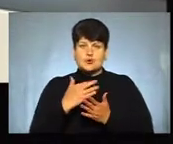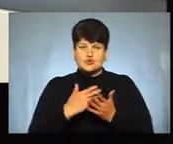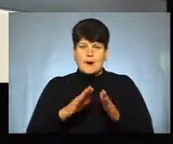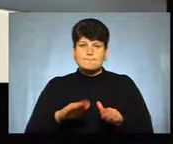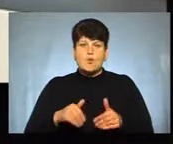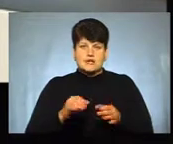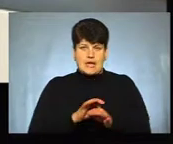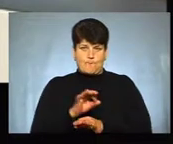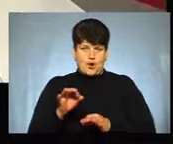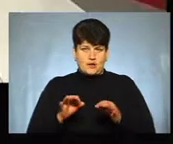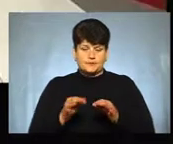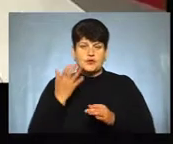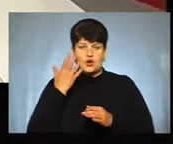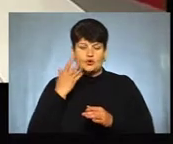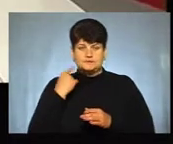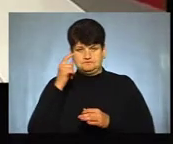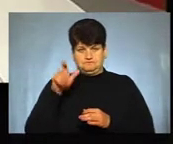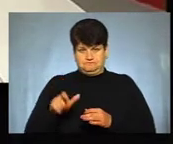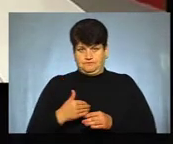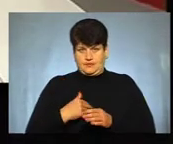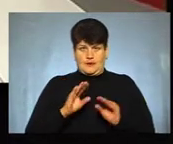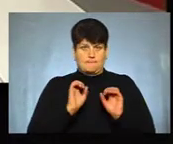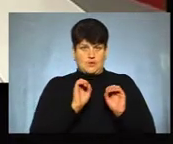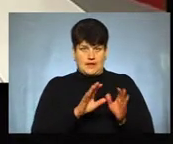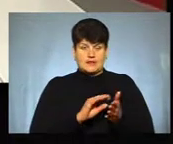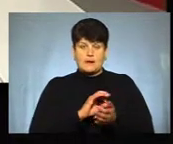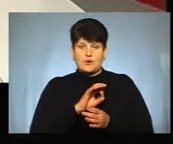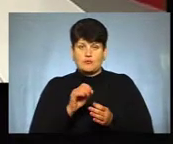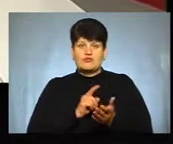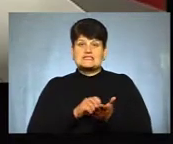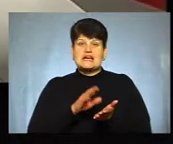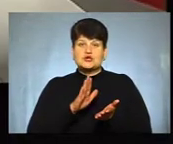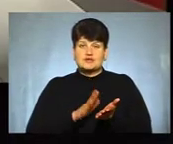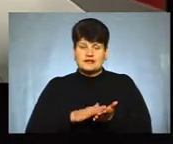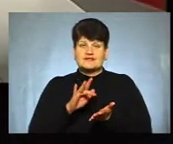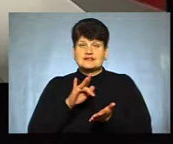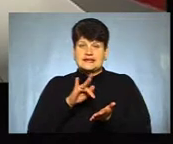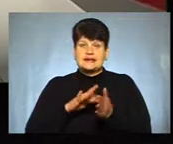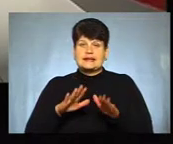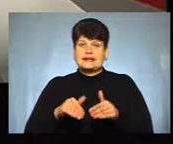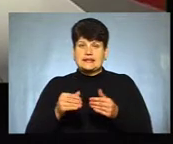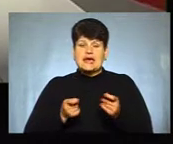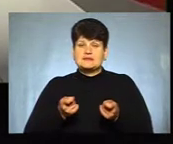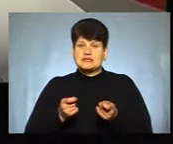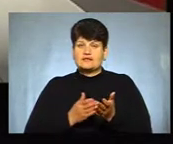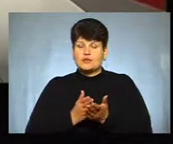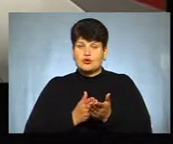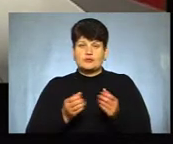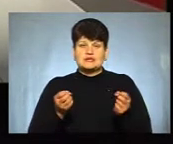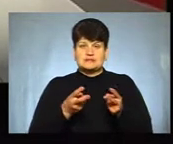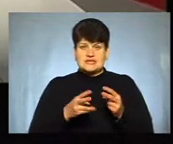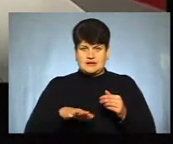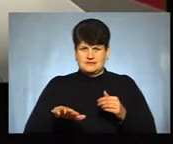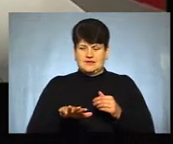самого проєкту. Коли автор захотів подати проєкт, він повинен був зареєструвати цей проєкт або в Центрі надання адміністративних послуг, або на спеціальній